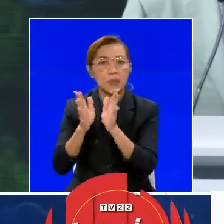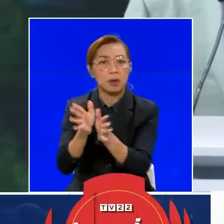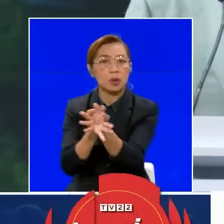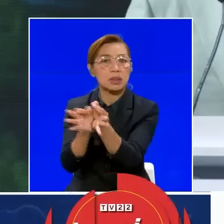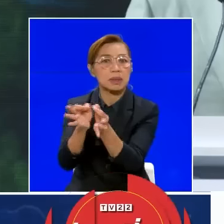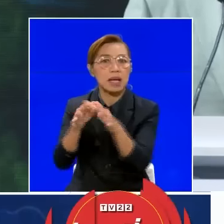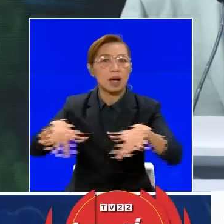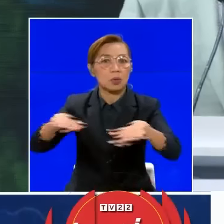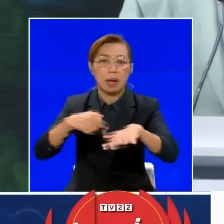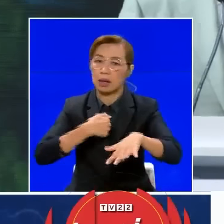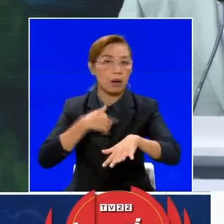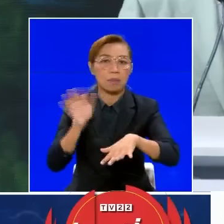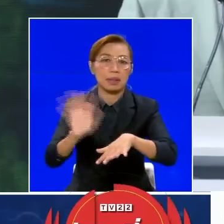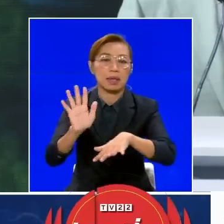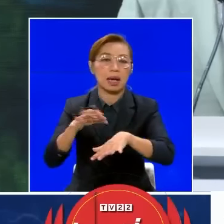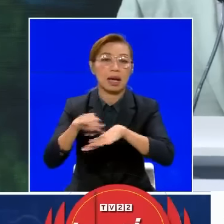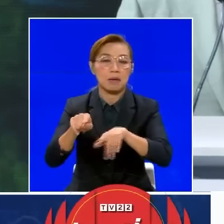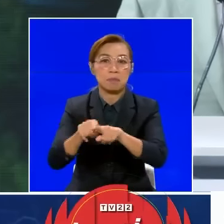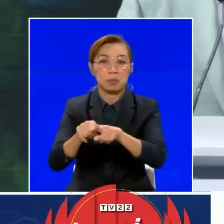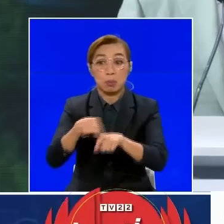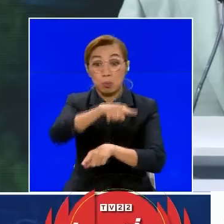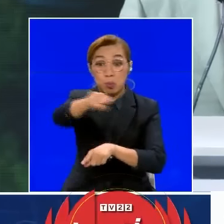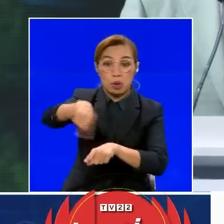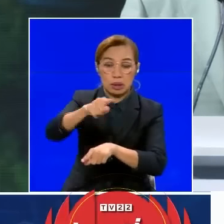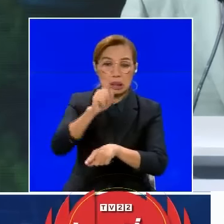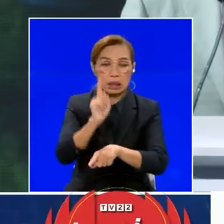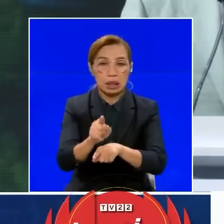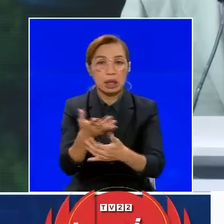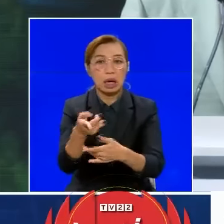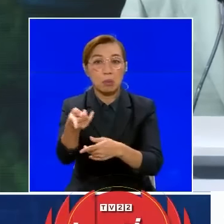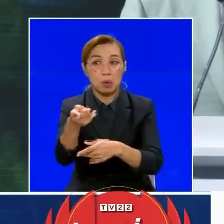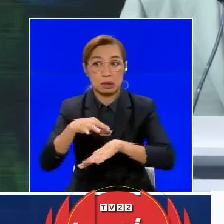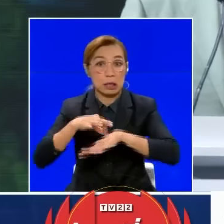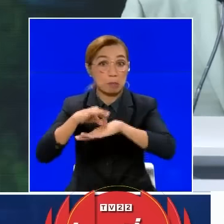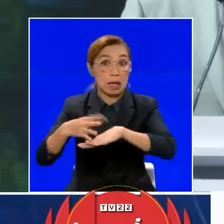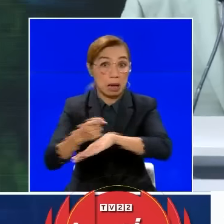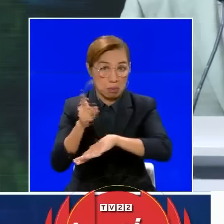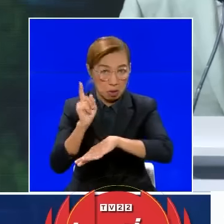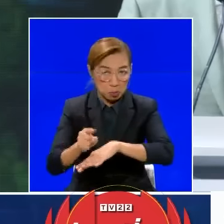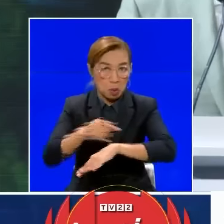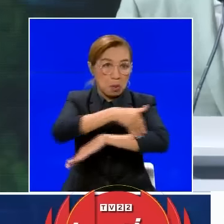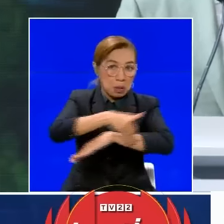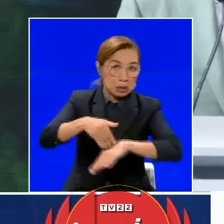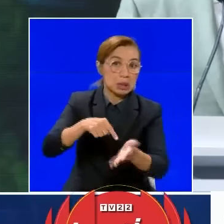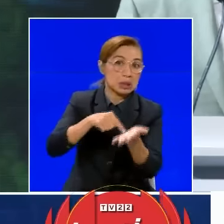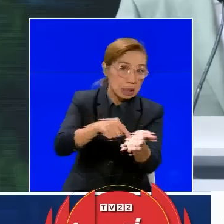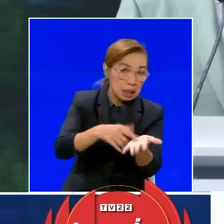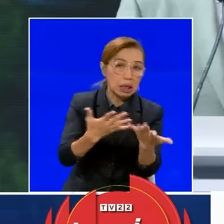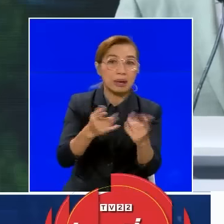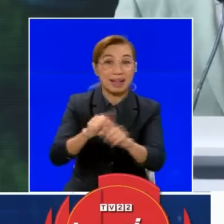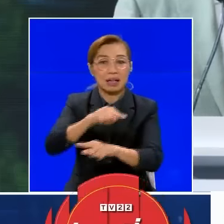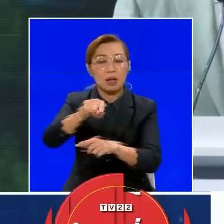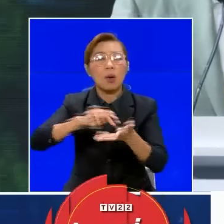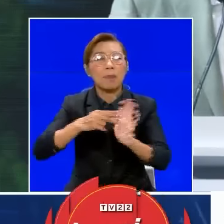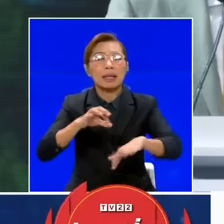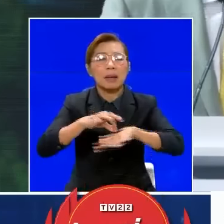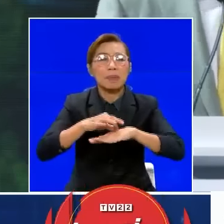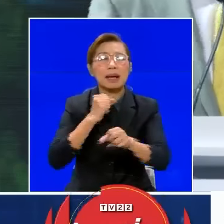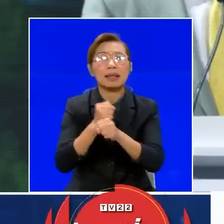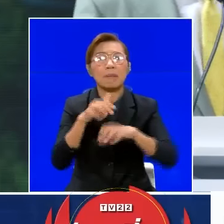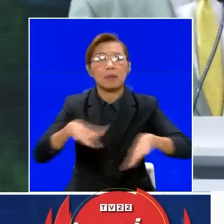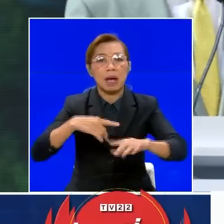กันทั่วไปไม่ต้องแจ้งครม.ไม่ต้องยื่นบัญชีทรัพย์สิน อ๋อ ไม่มีเงินเดือน อ๋อเออ ชัดเจ